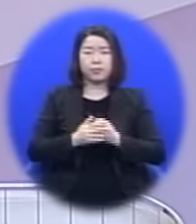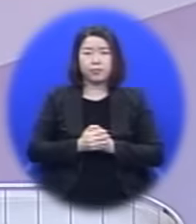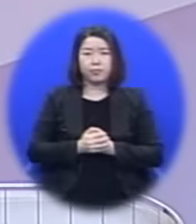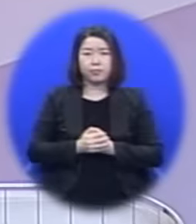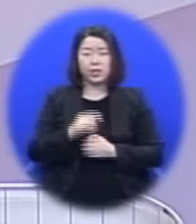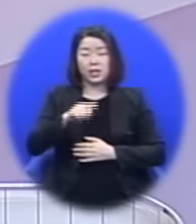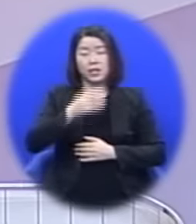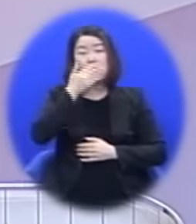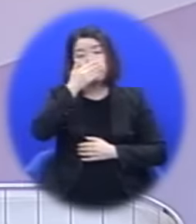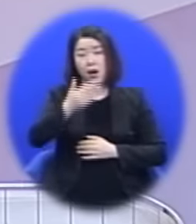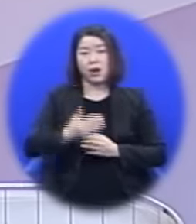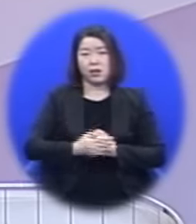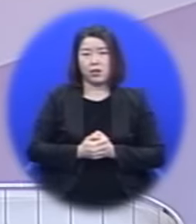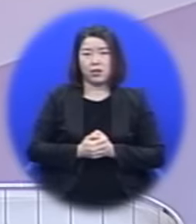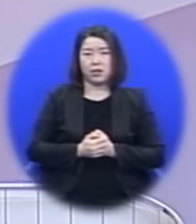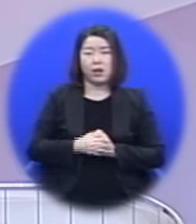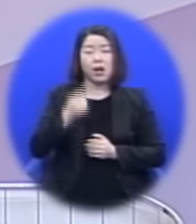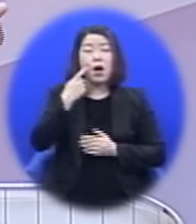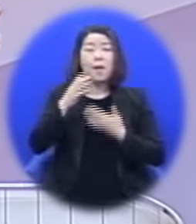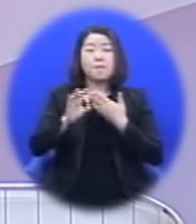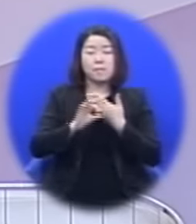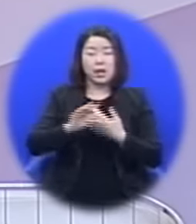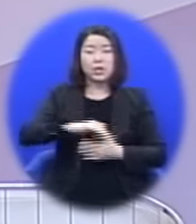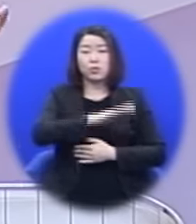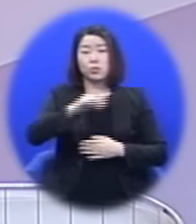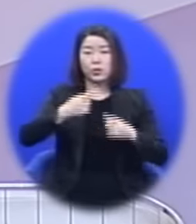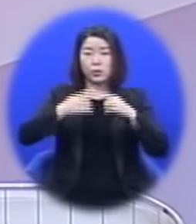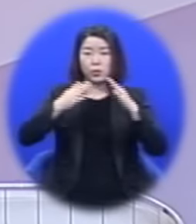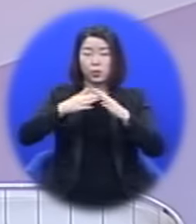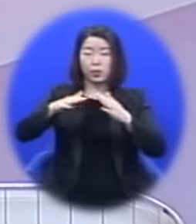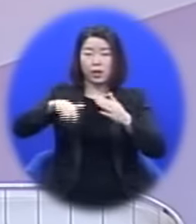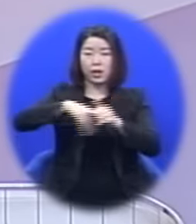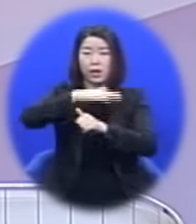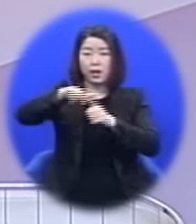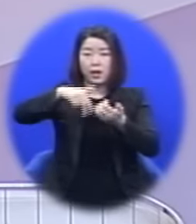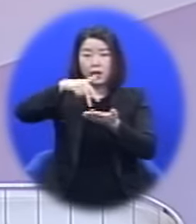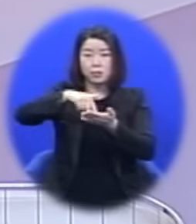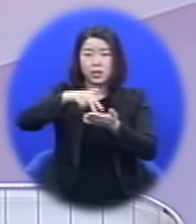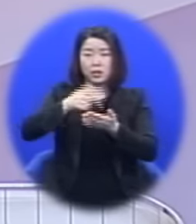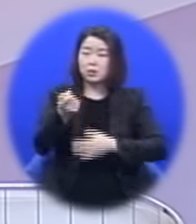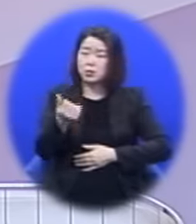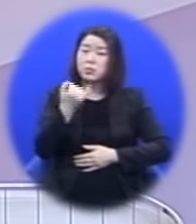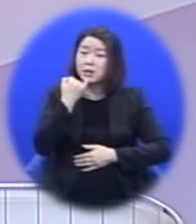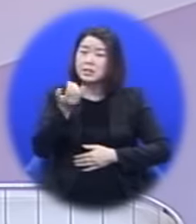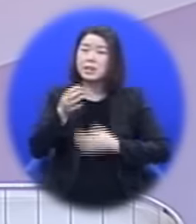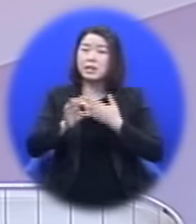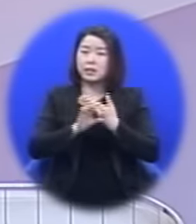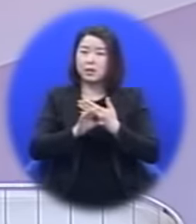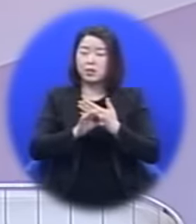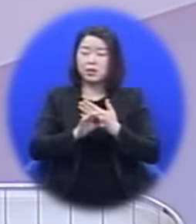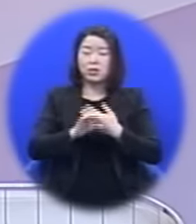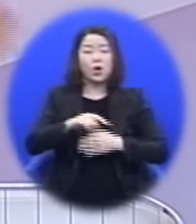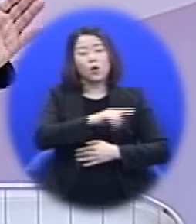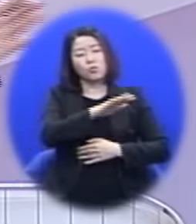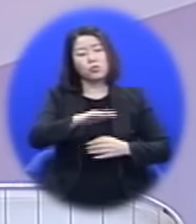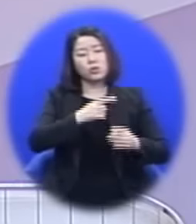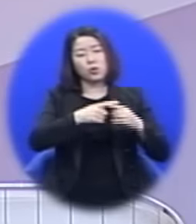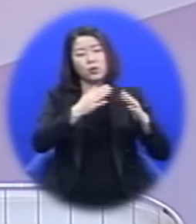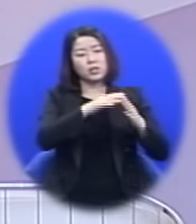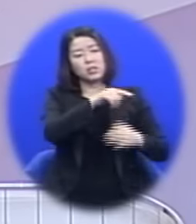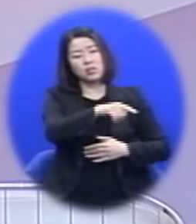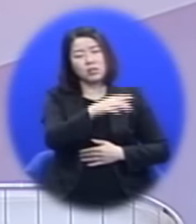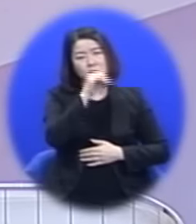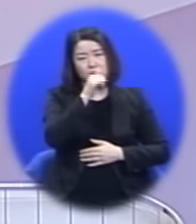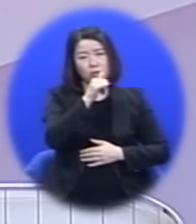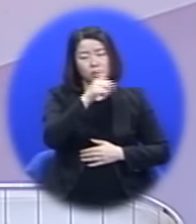그게 가능했어요. 만약에 우리 교회 형편이 조금이라도 괜찮았다면, 우리 교회는 이런 교회인데 우리는 이렇게